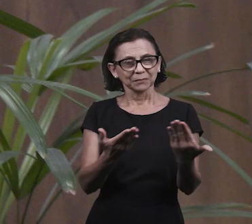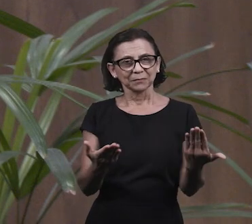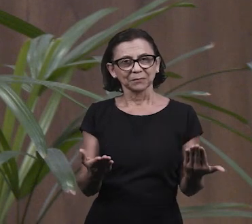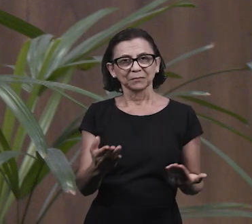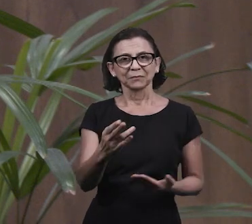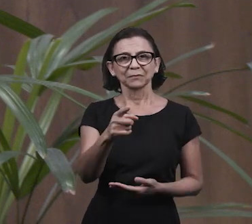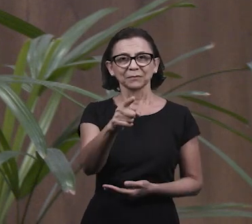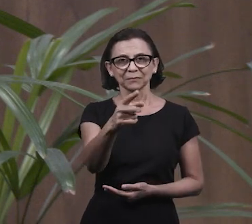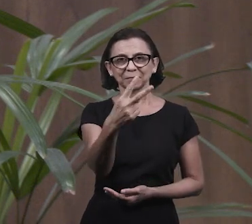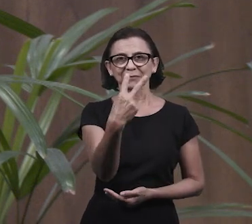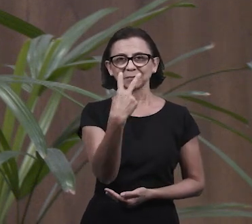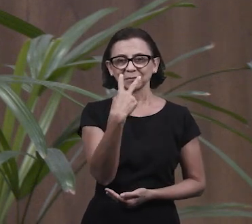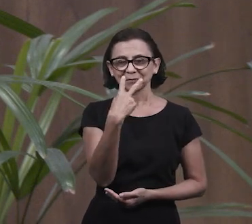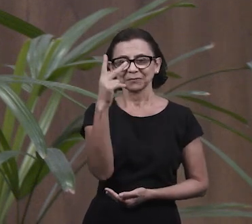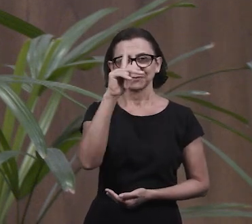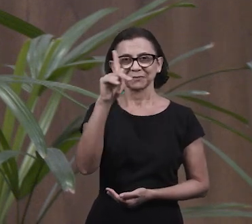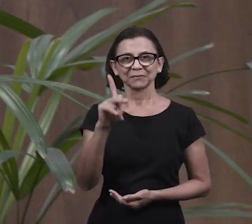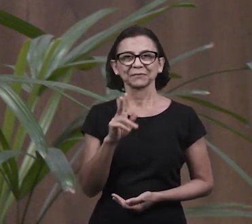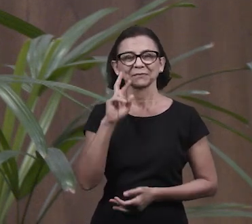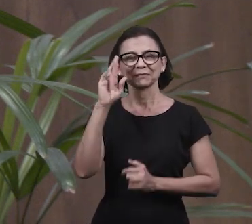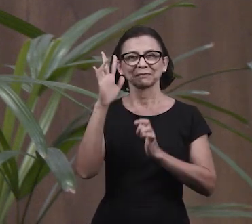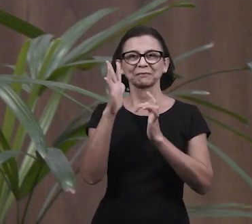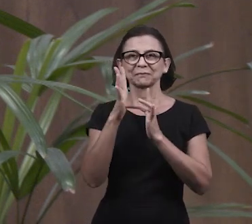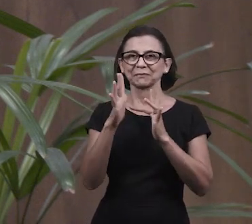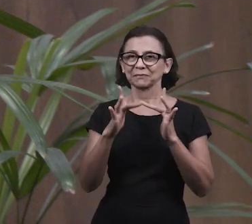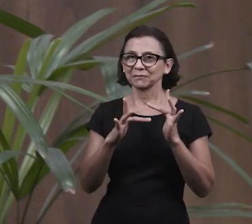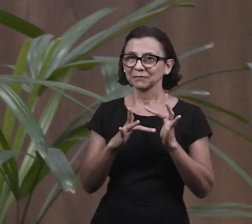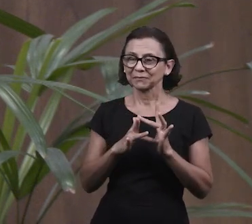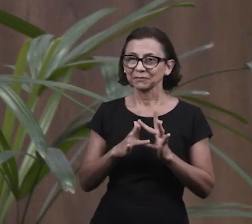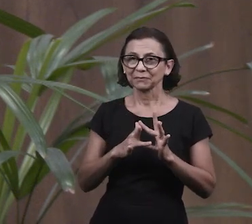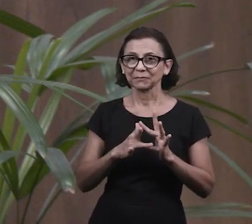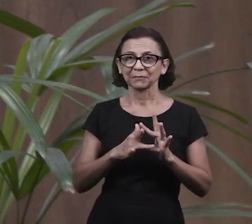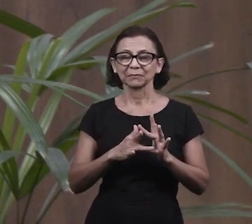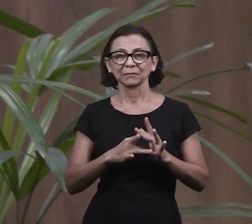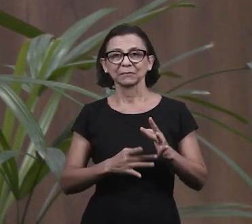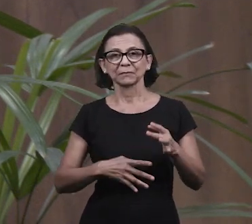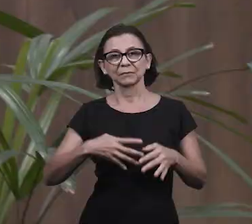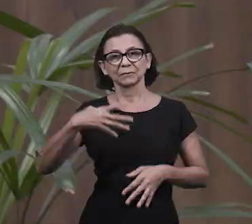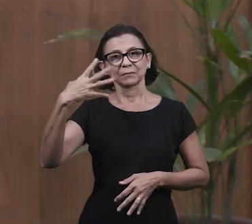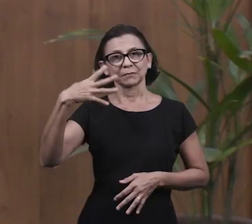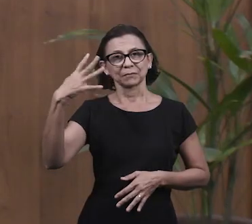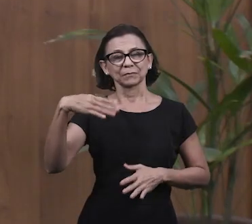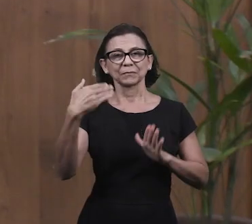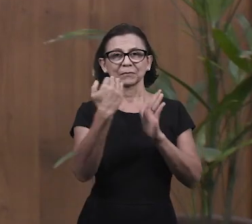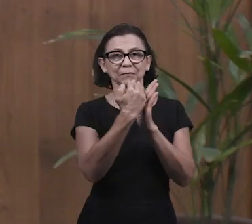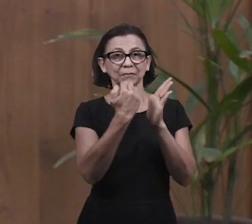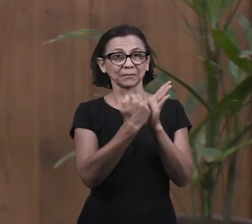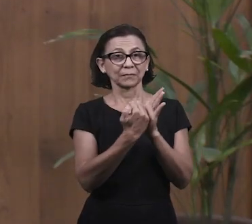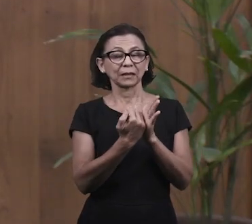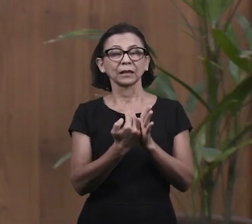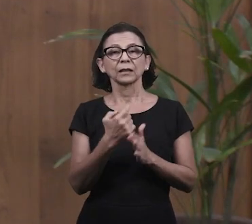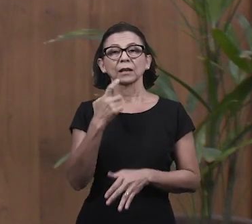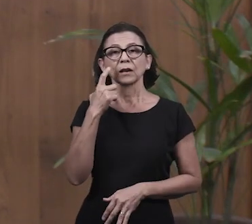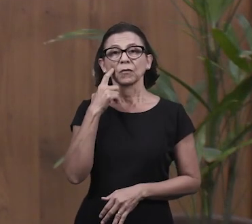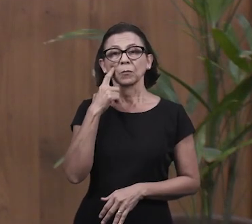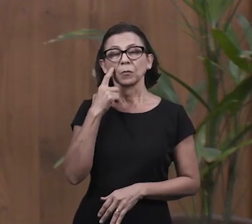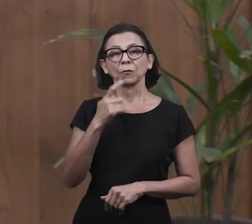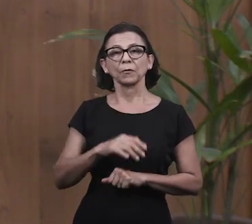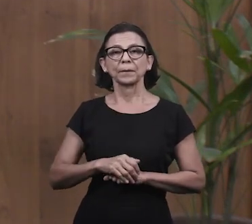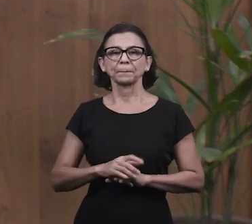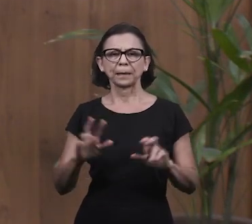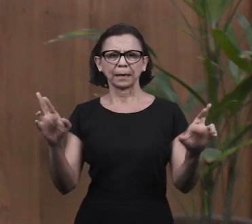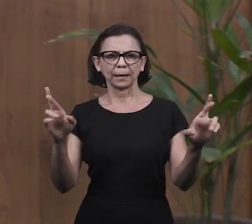Cumprimentamos a você que nos assiste com a paz do Senhor. Nous saluons à vous qui nous assistez dans la paix du Seigneur Jésus. Dans ce